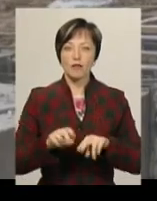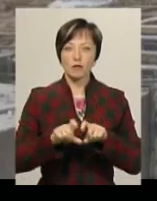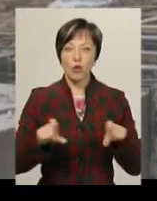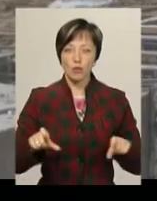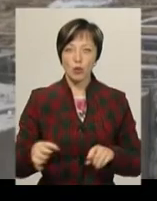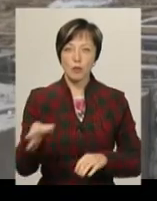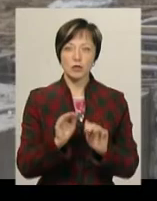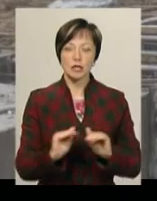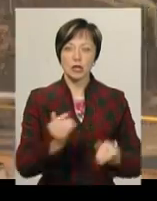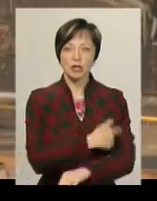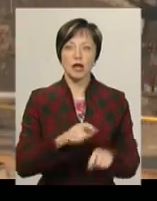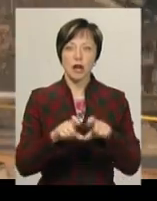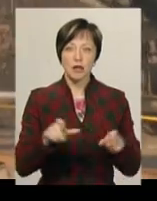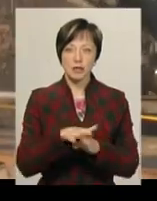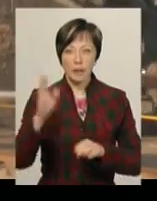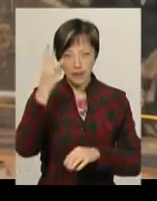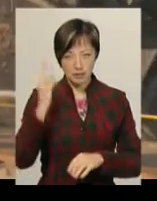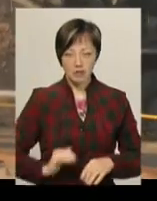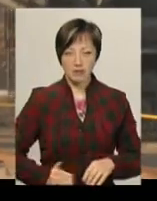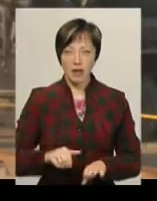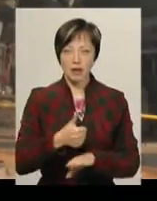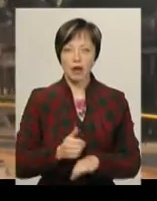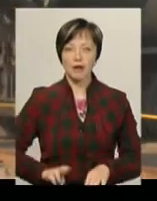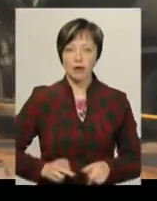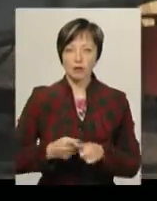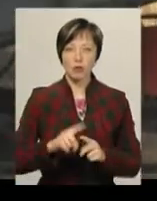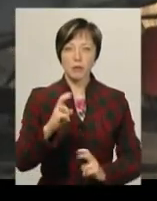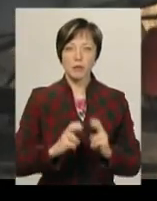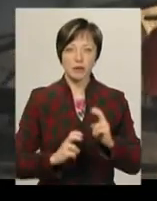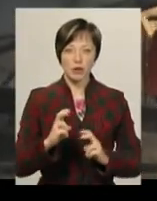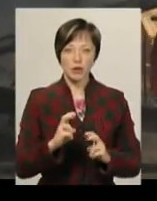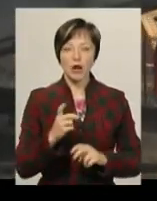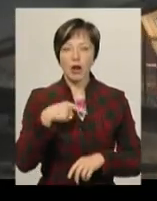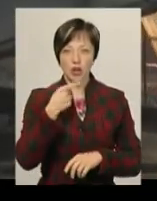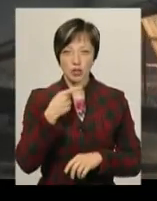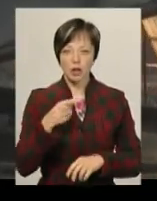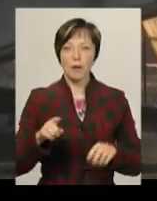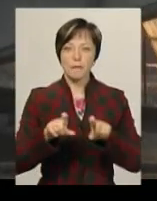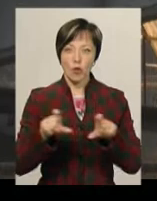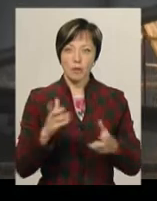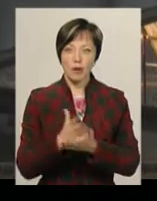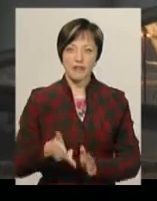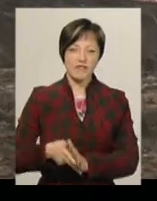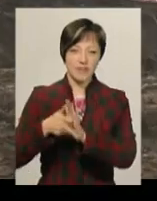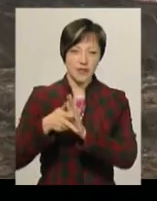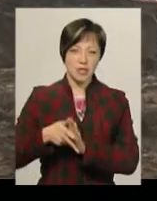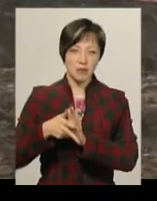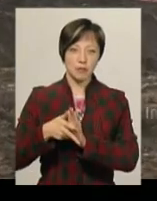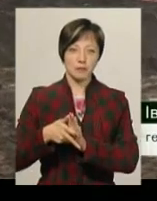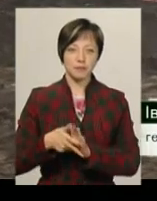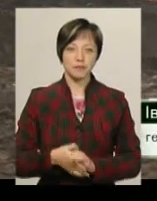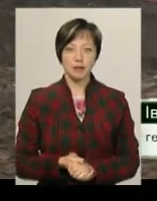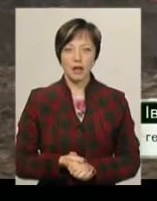обласної дитячої лікарні здійснює хмельницька компанія. Генеральний директор цього підприємства Іван Крутилко каже, споруда матиме 8 поверхів. Ми